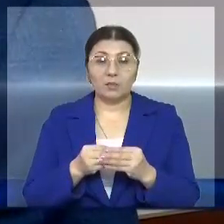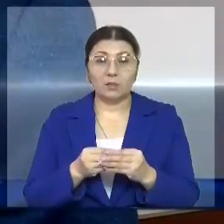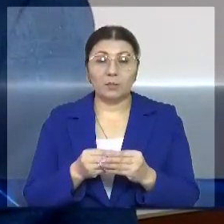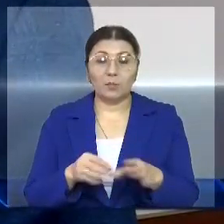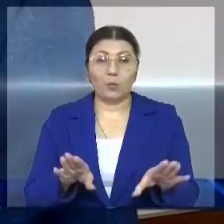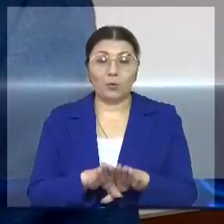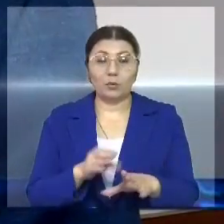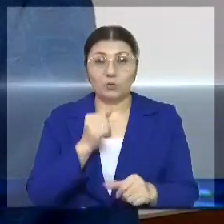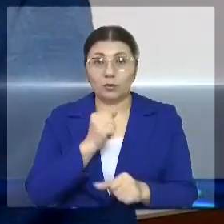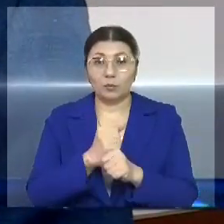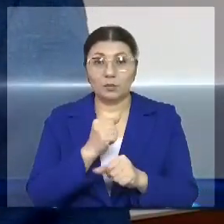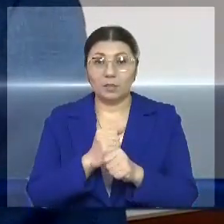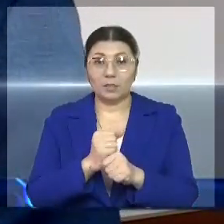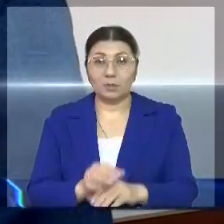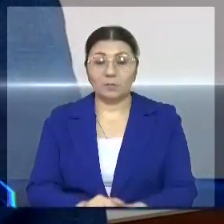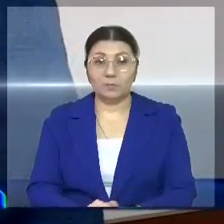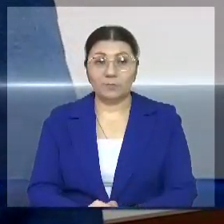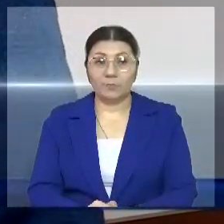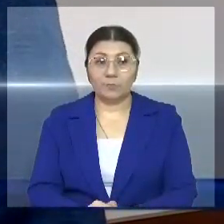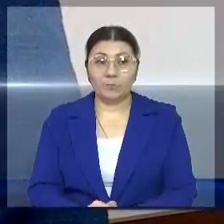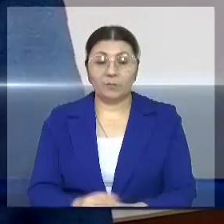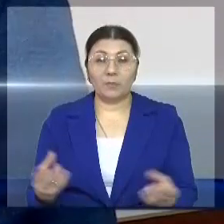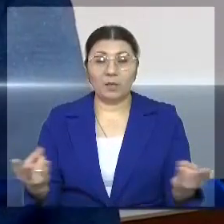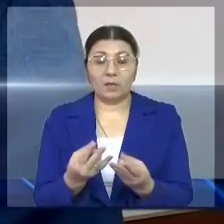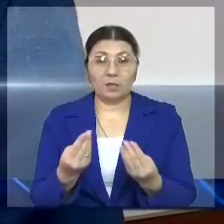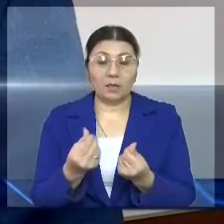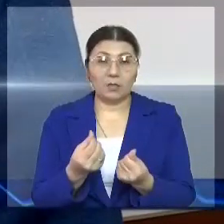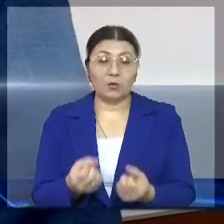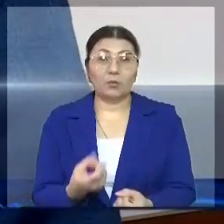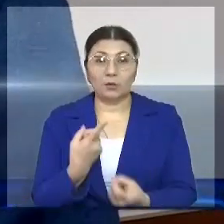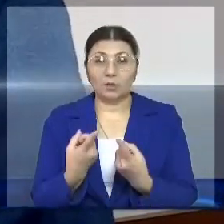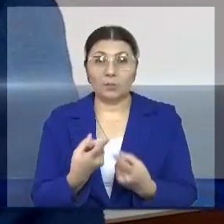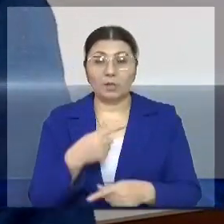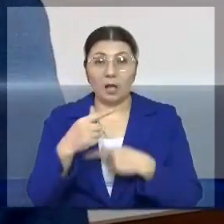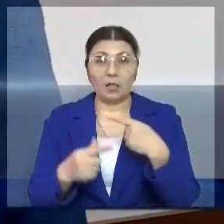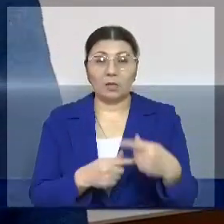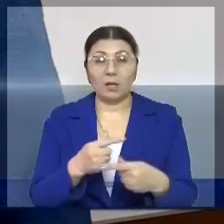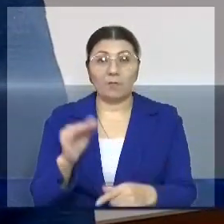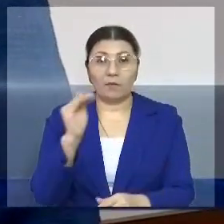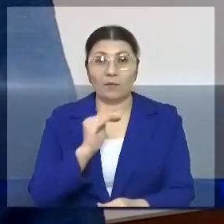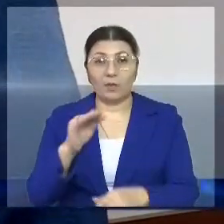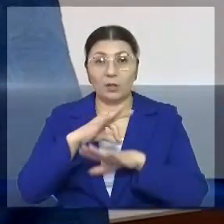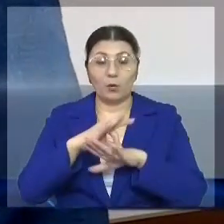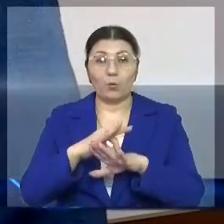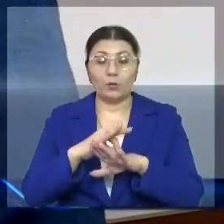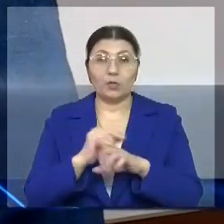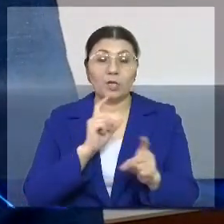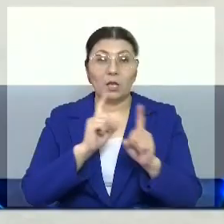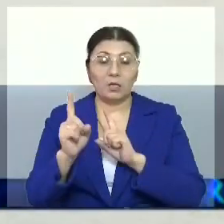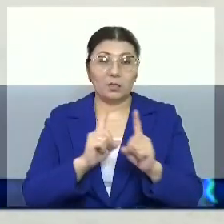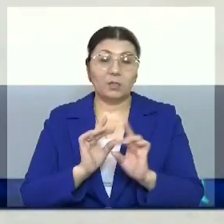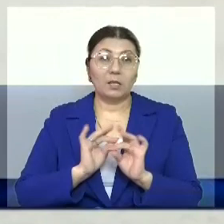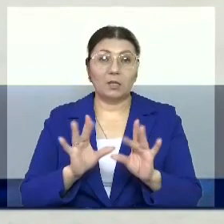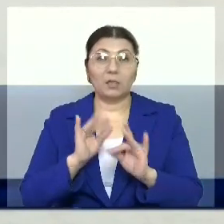аталған іс-шараларды бойынша керекті қаржы көлемі анықталуда. Алдағы ақпан айында өтетін мәслихат сессиясына шығарылатын